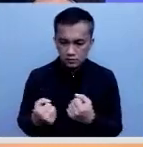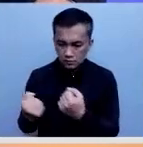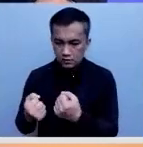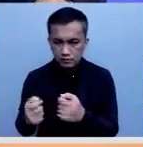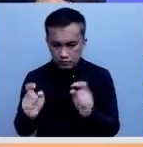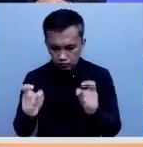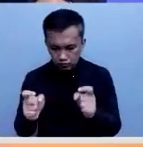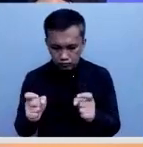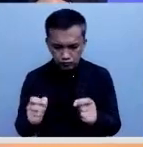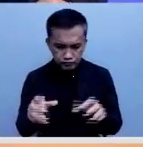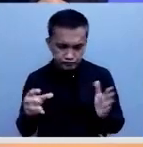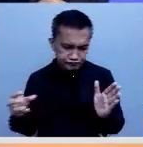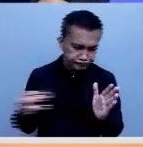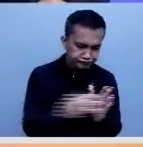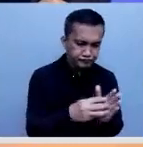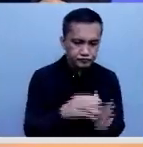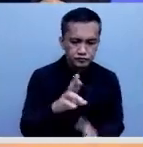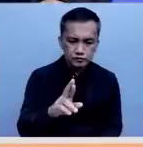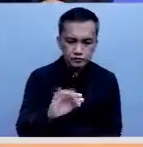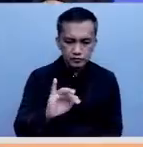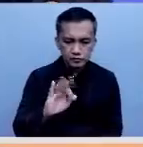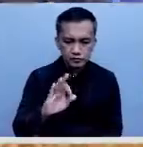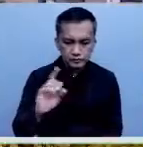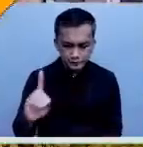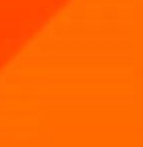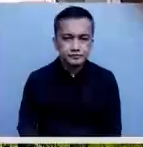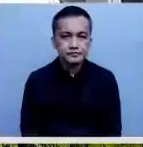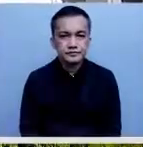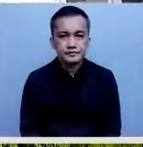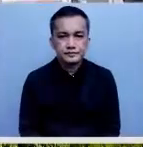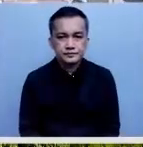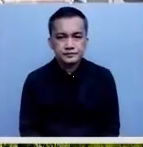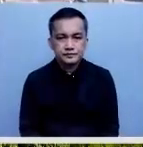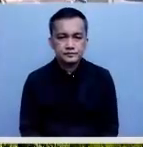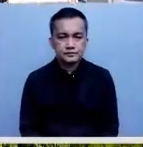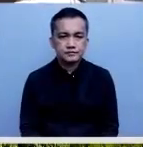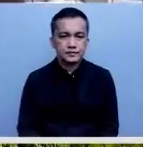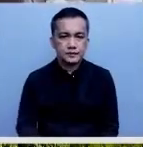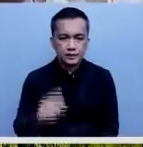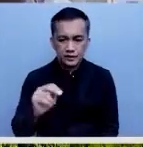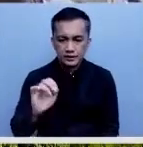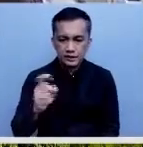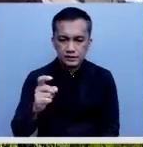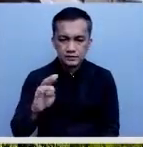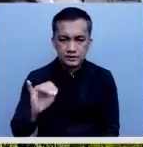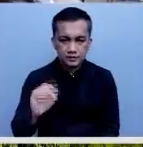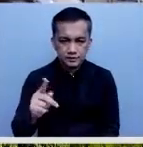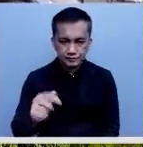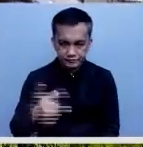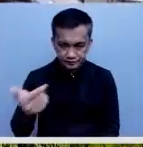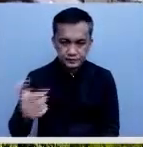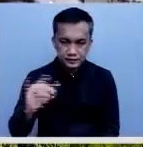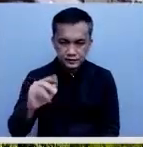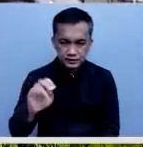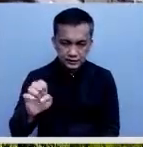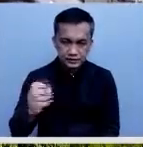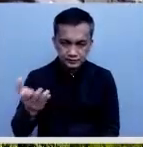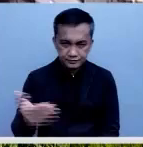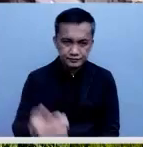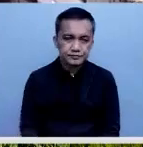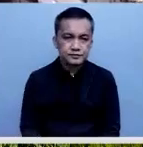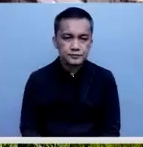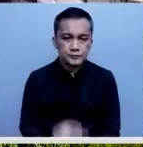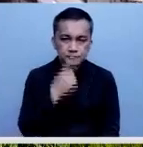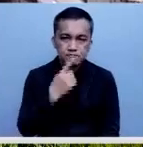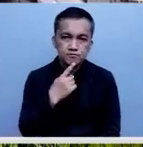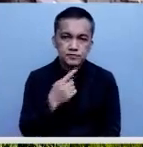ng RFID para makadaan. Live mula sa NLEX Balintawak, nasa frontline ng balitang yan si Justine Poncelang. Justine, kumusta